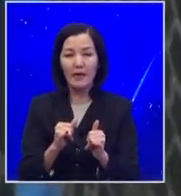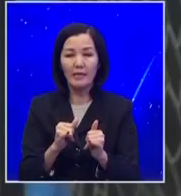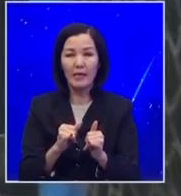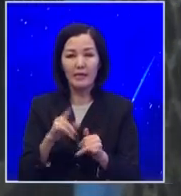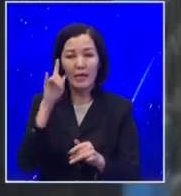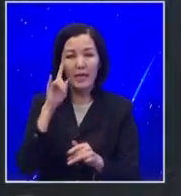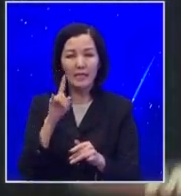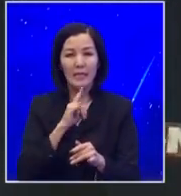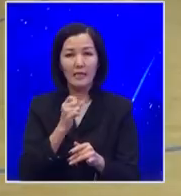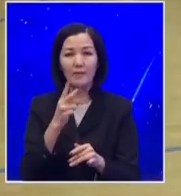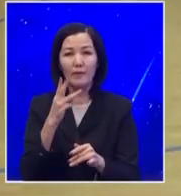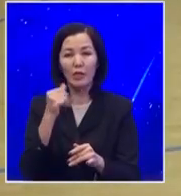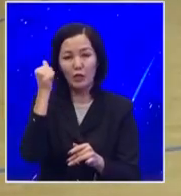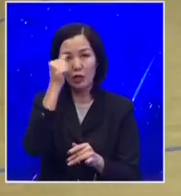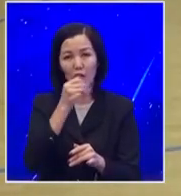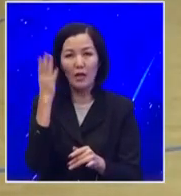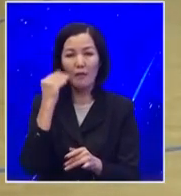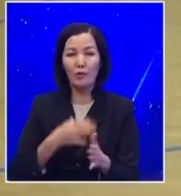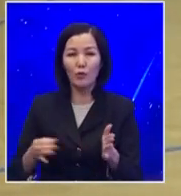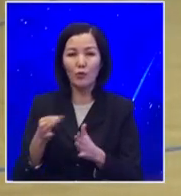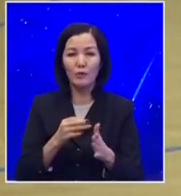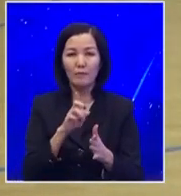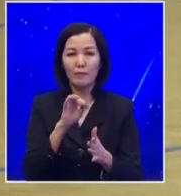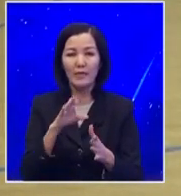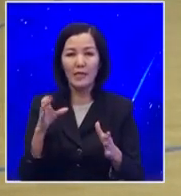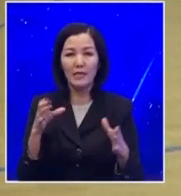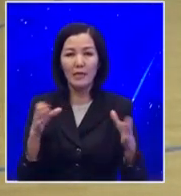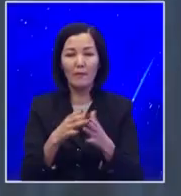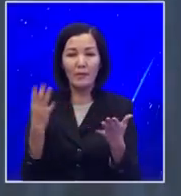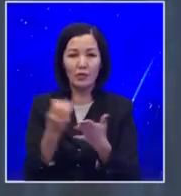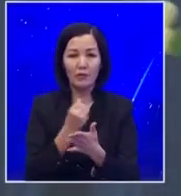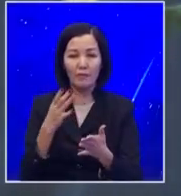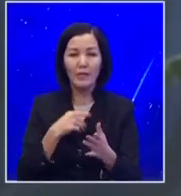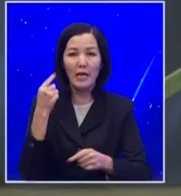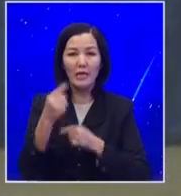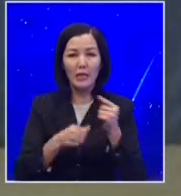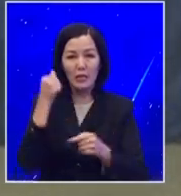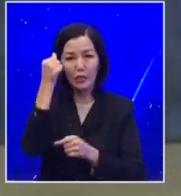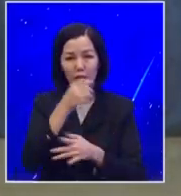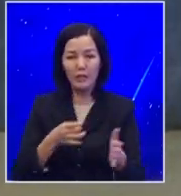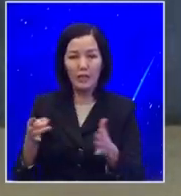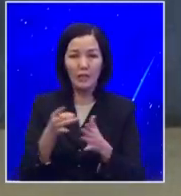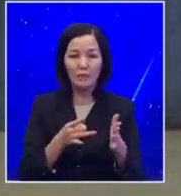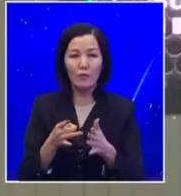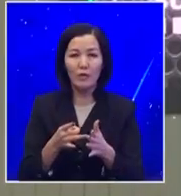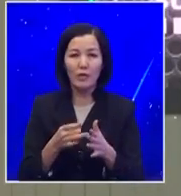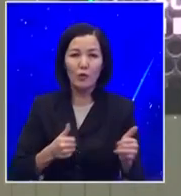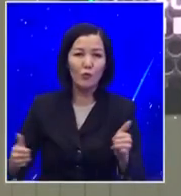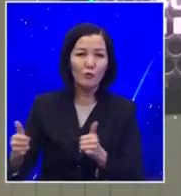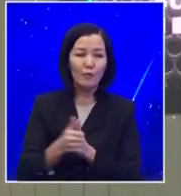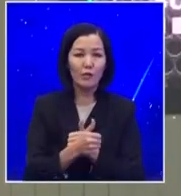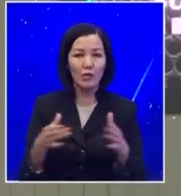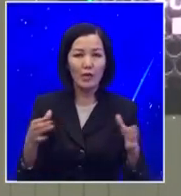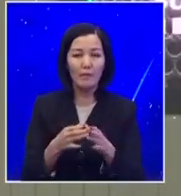ел біріншілігінде бірнеше жылдан бері Алматы облысының құрамасы чемпион болуы дәлел. Жерлестеріміз келер жылы да республикадағы көшбасшы команда